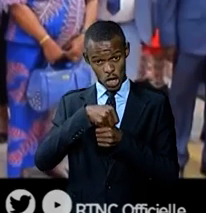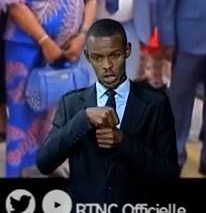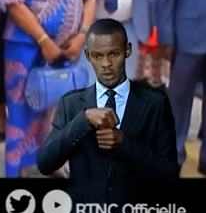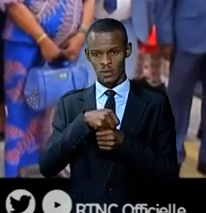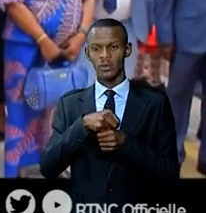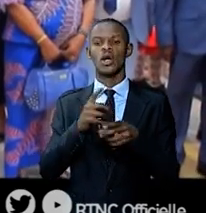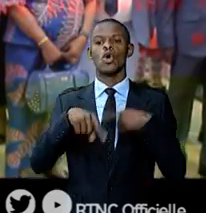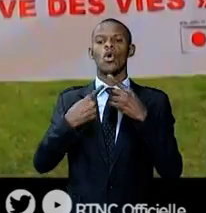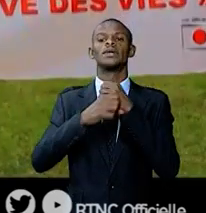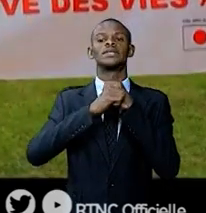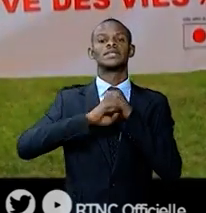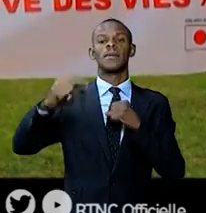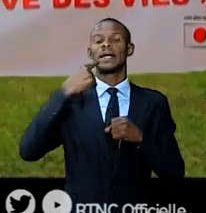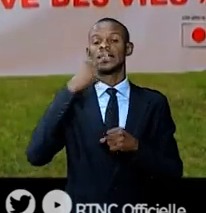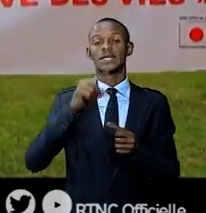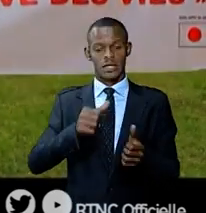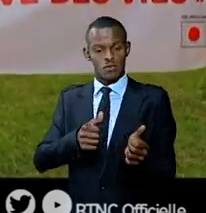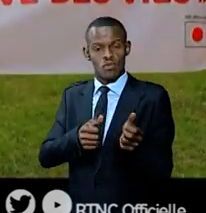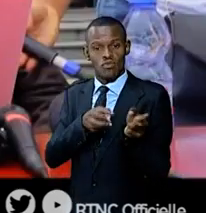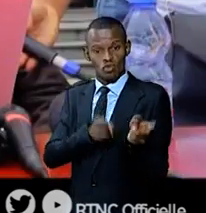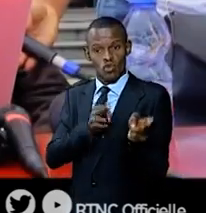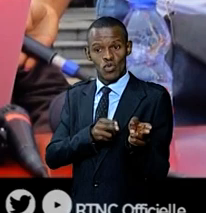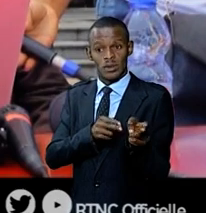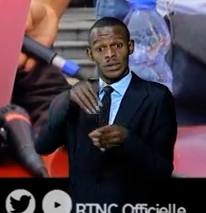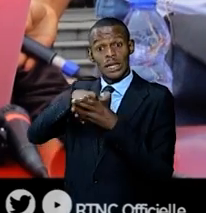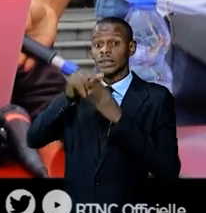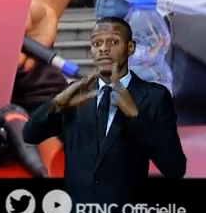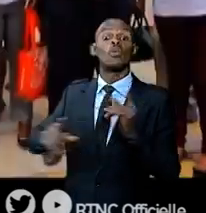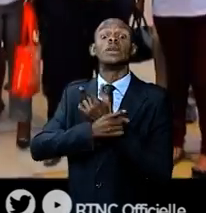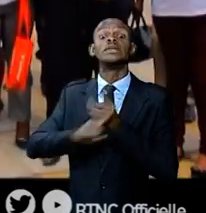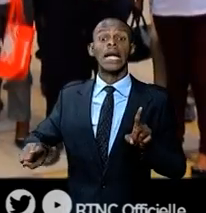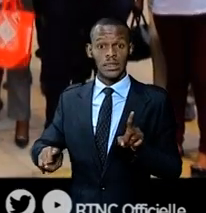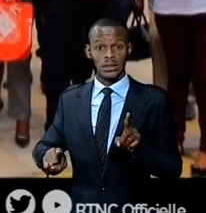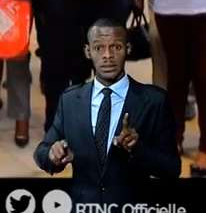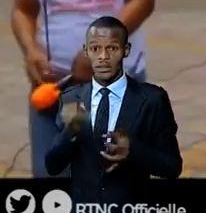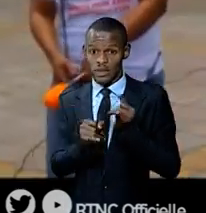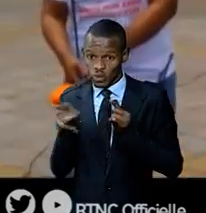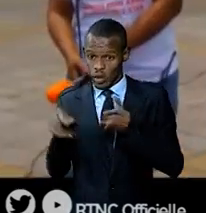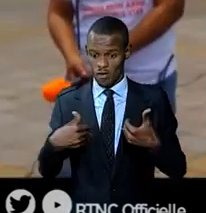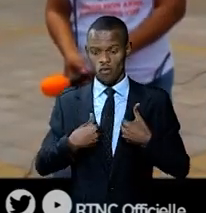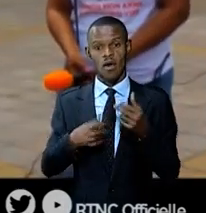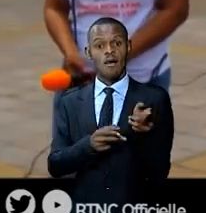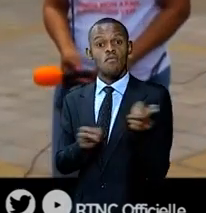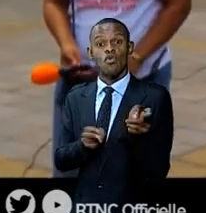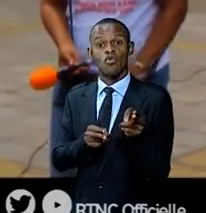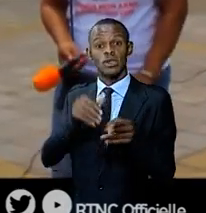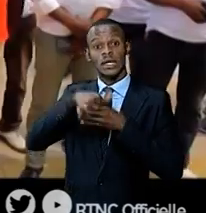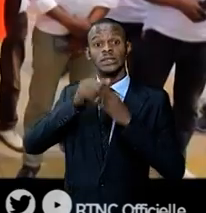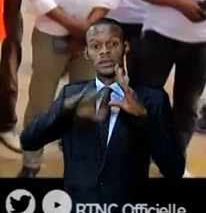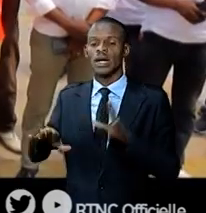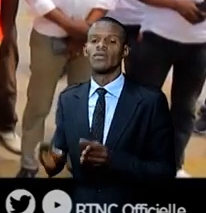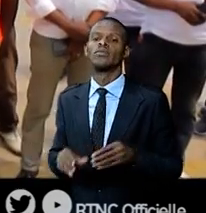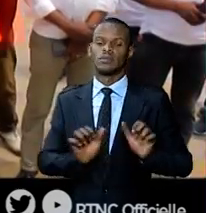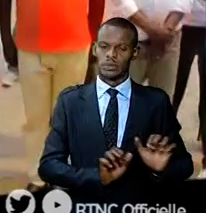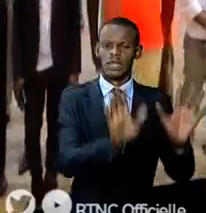arme, je sauve des vies ». Cette campagne va consister à récupérer les armes qui détiennent des personnes civiles non